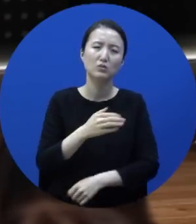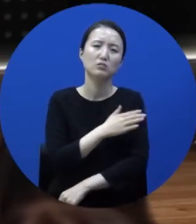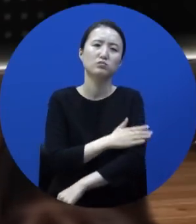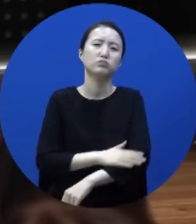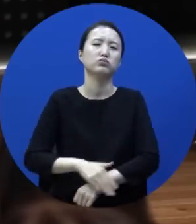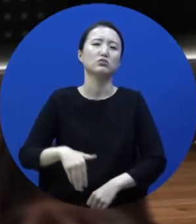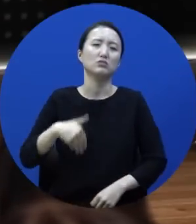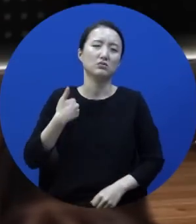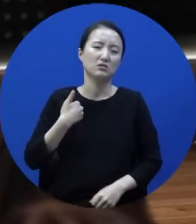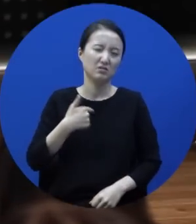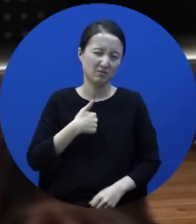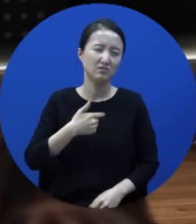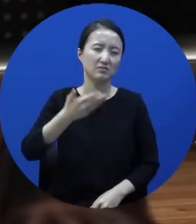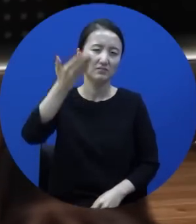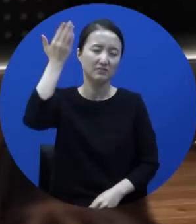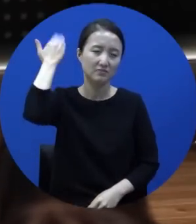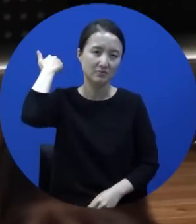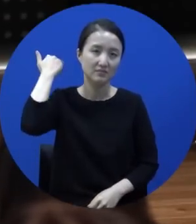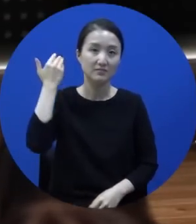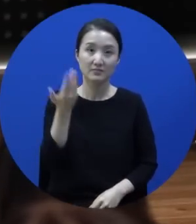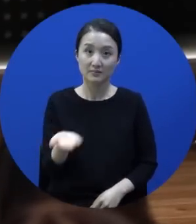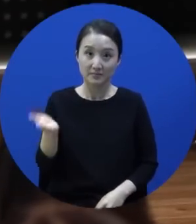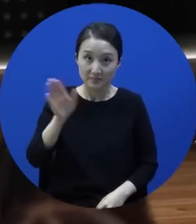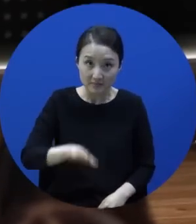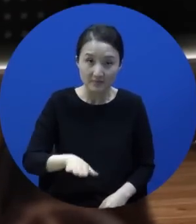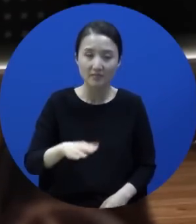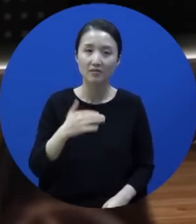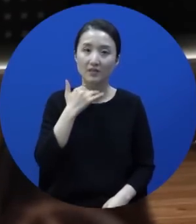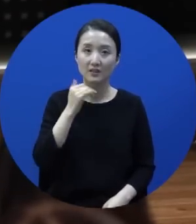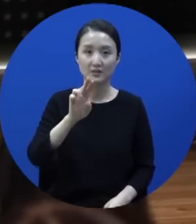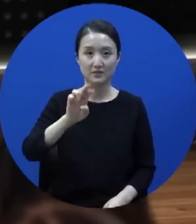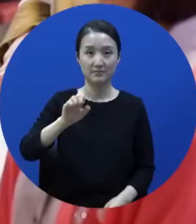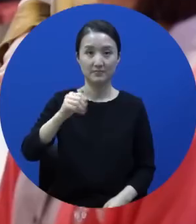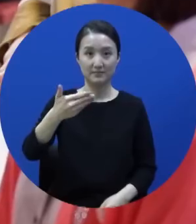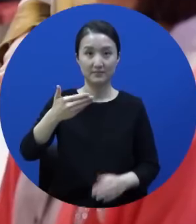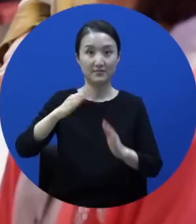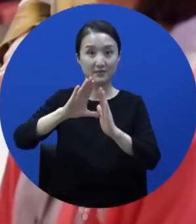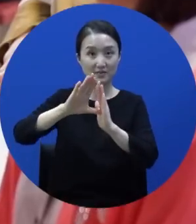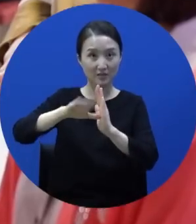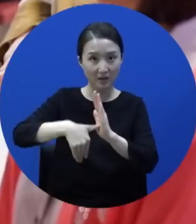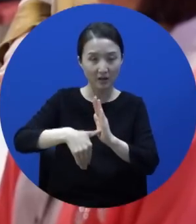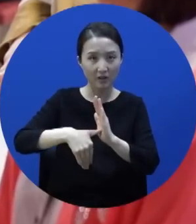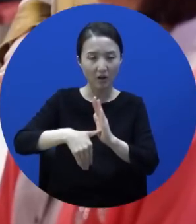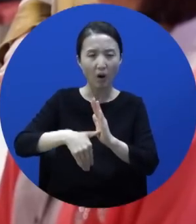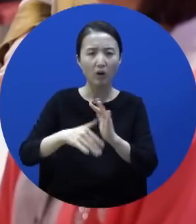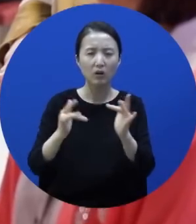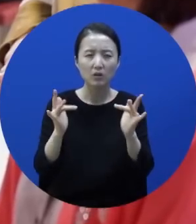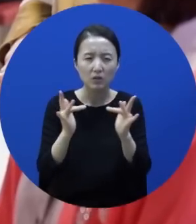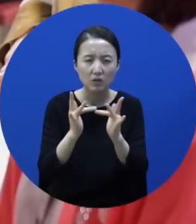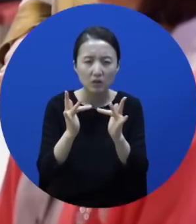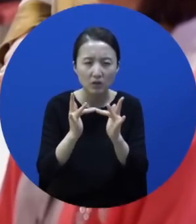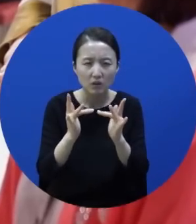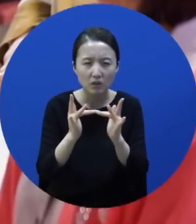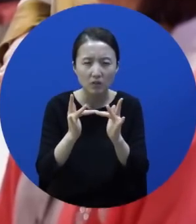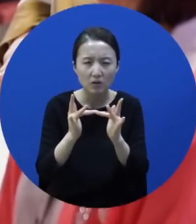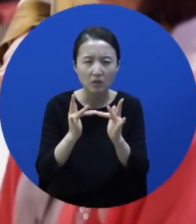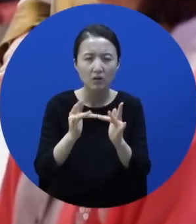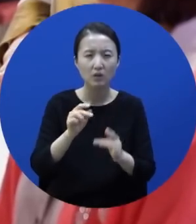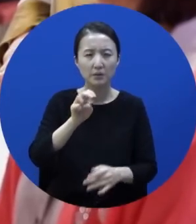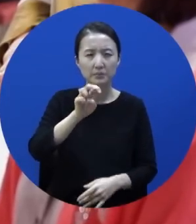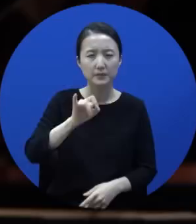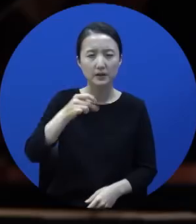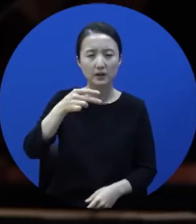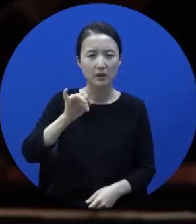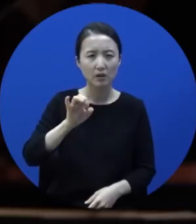수 없었던 제가 29살 때 처음으로 SNS라는 미디어를 만나게 됩니다. 그때 당시에는